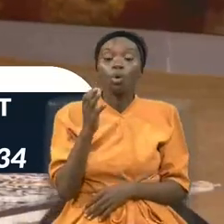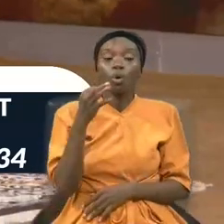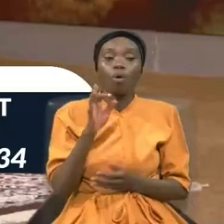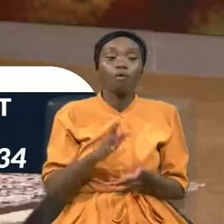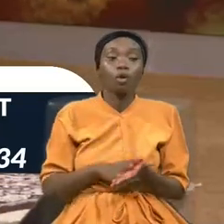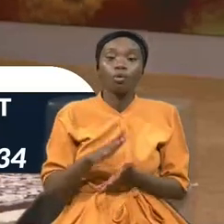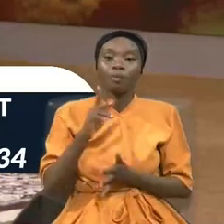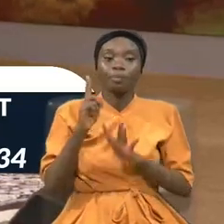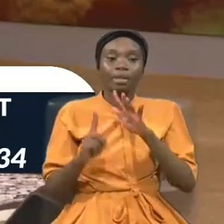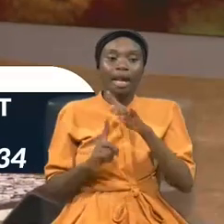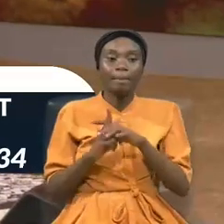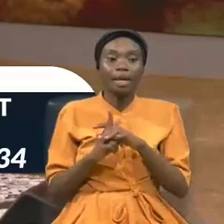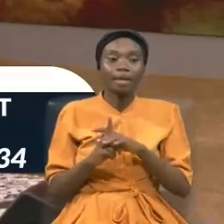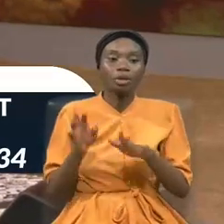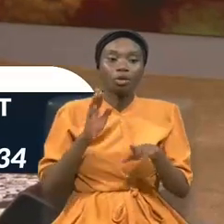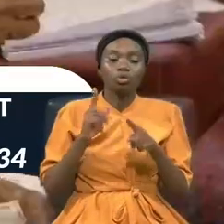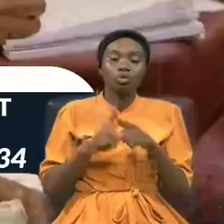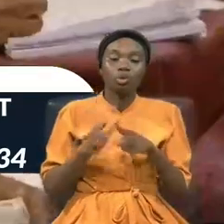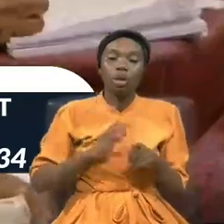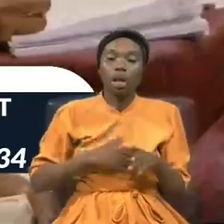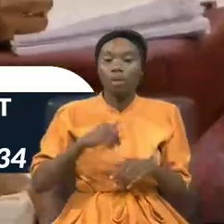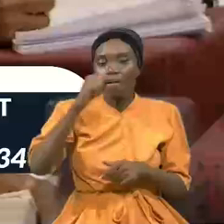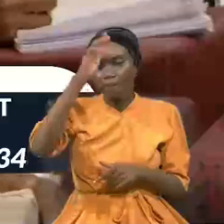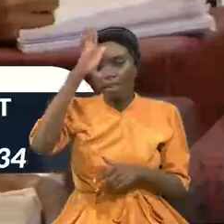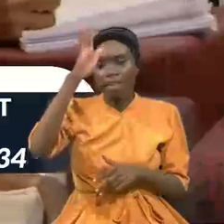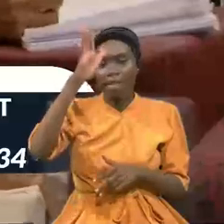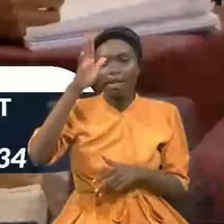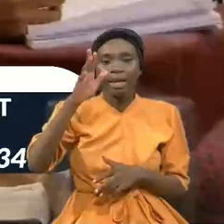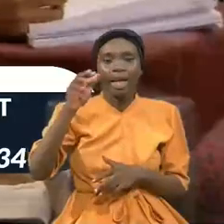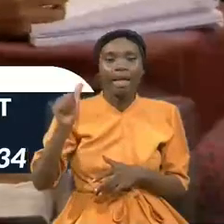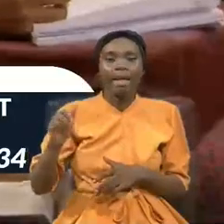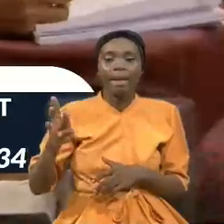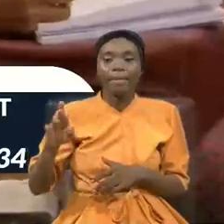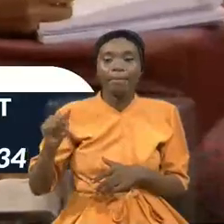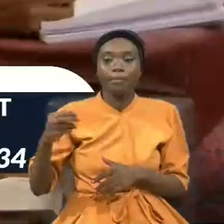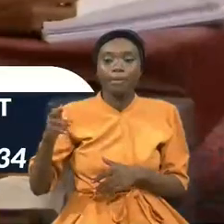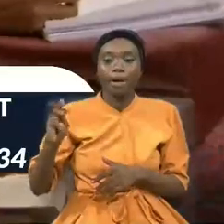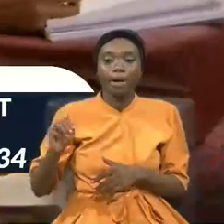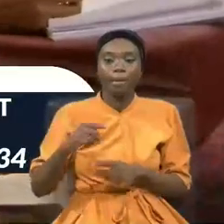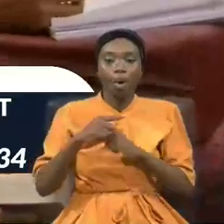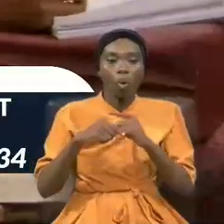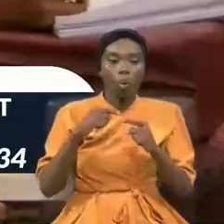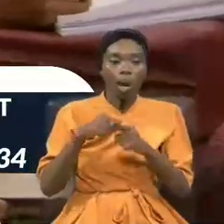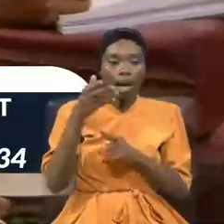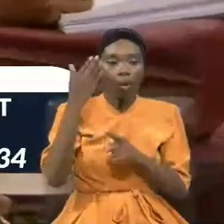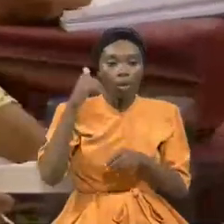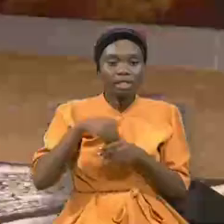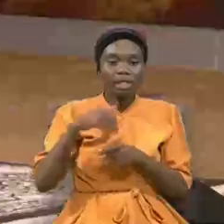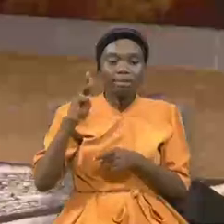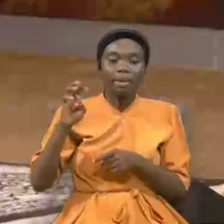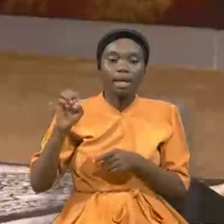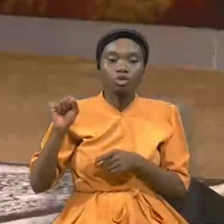Le Dieu de gloire apparut à notre père Abraham lorsqu'il était en